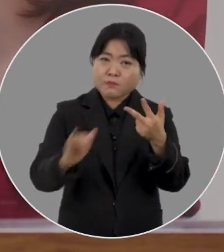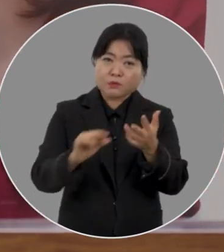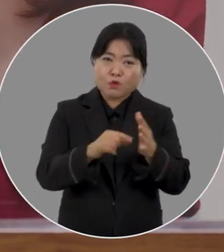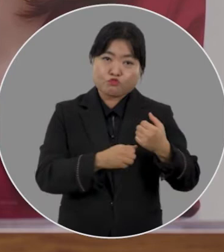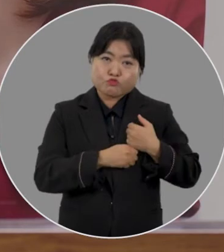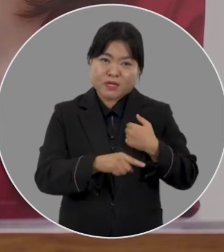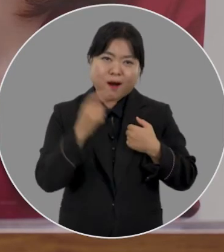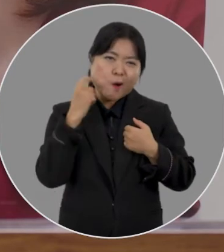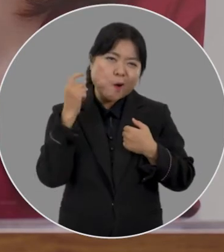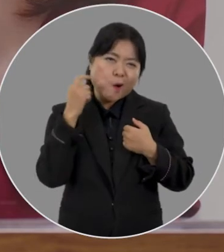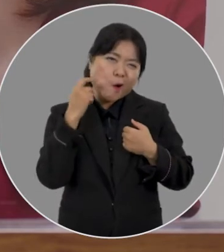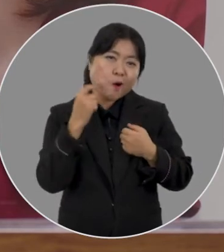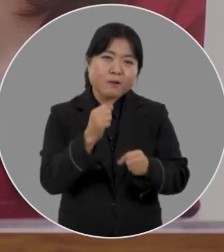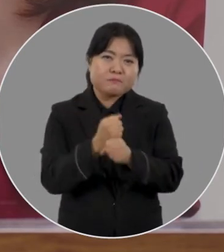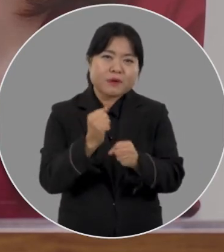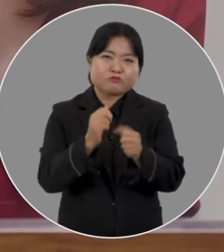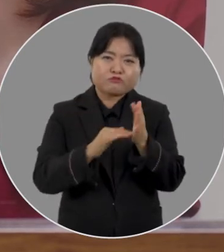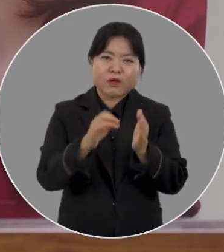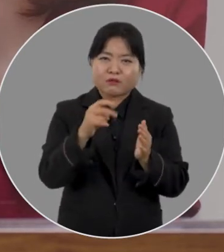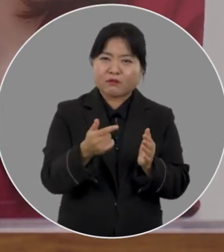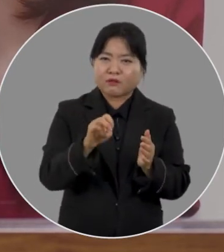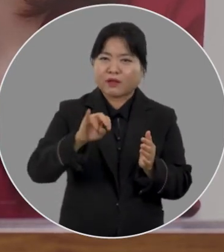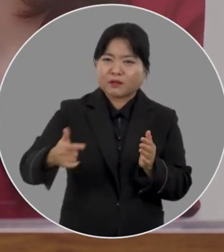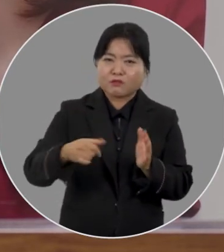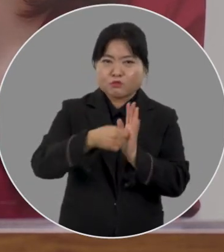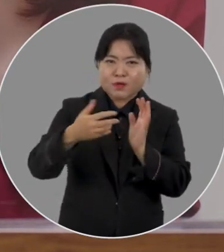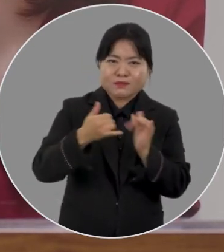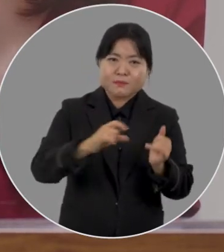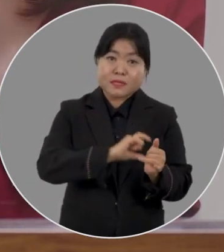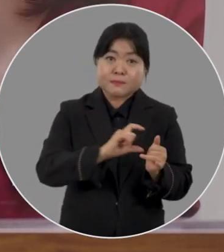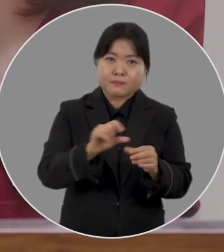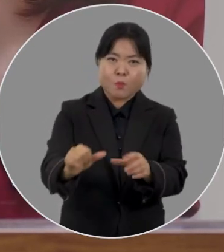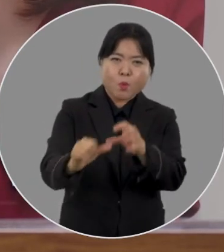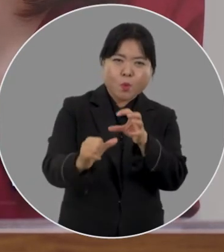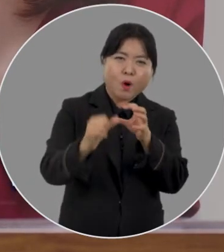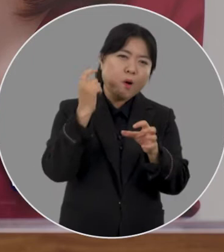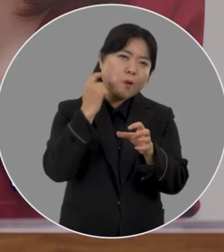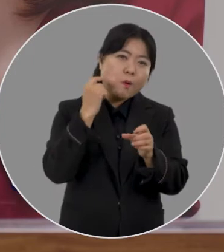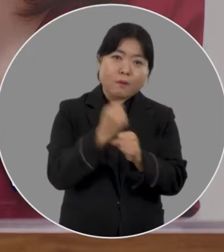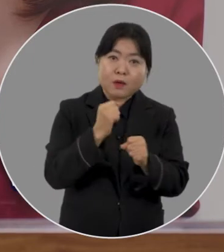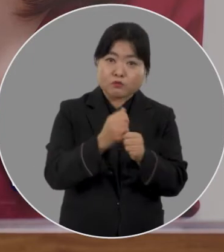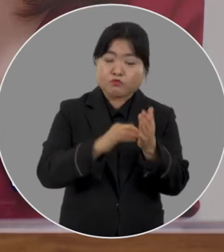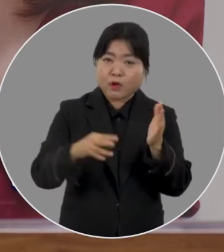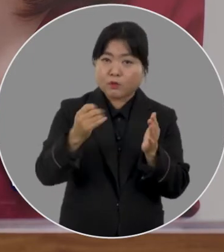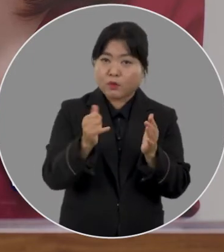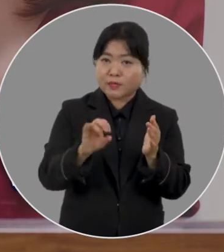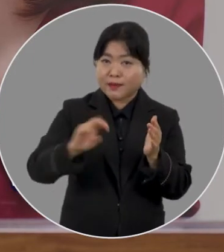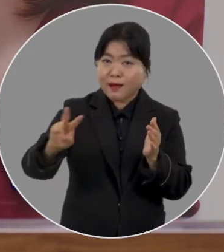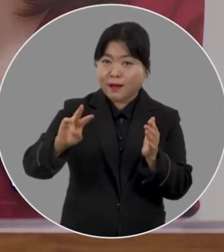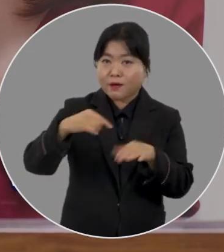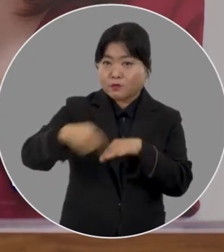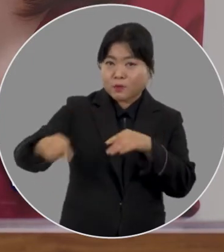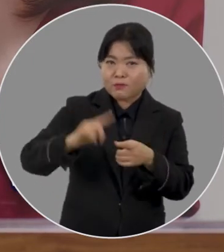요원들이 가짜 계정을 만든 다음에 뭐 연예인이나 유명한 사람 이렇게 만든 다음에 지속적으로 이제 그 로힝야족에